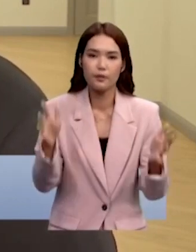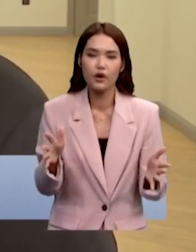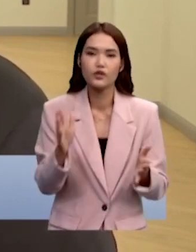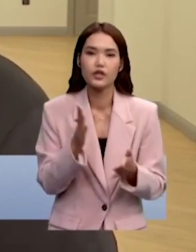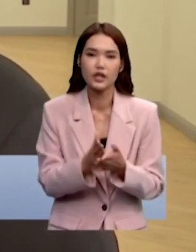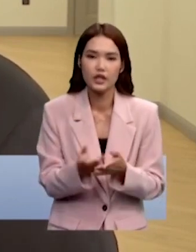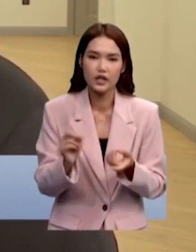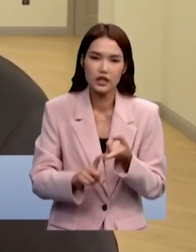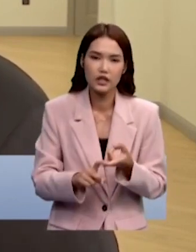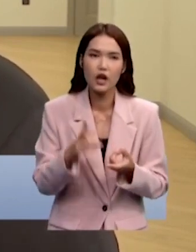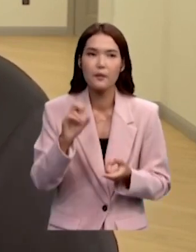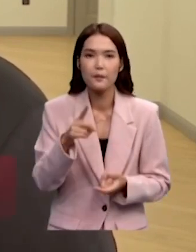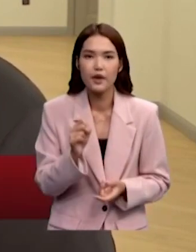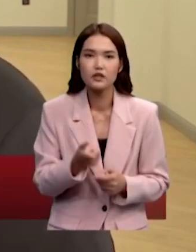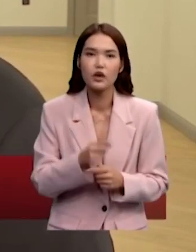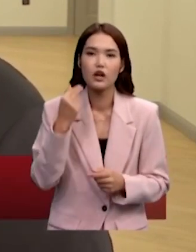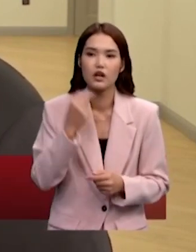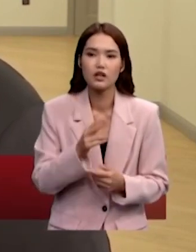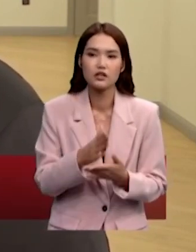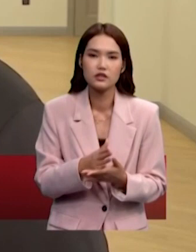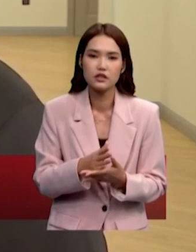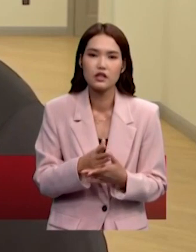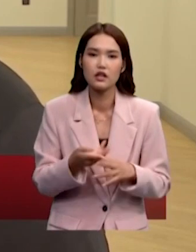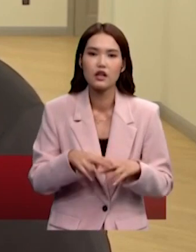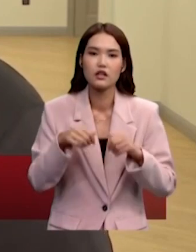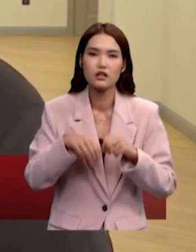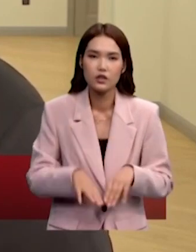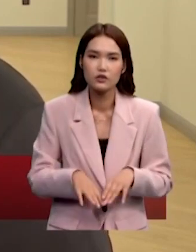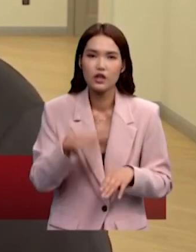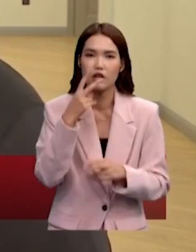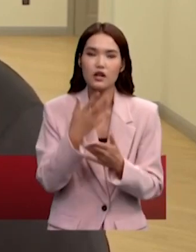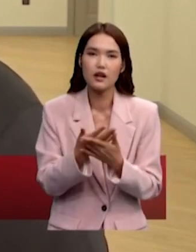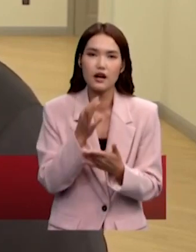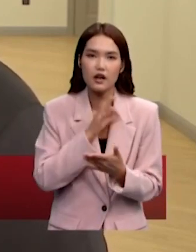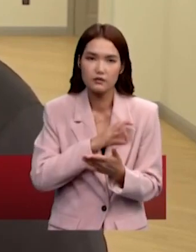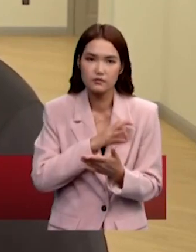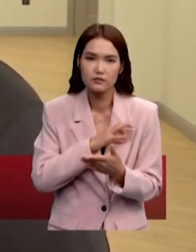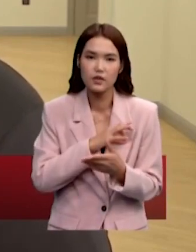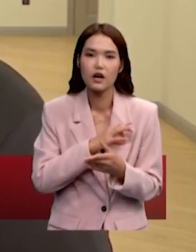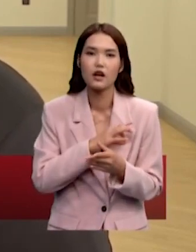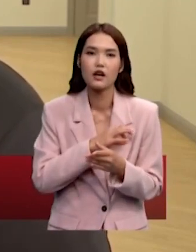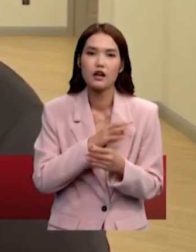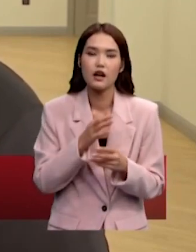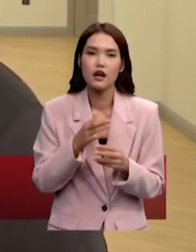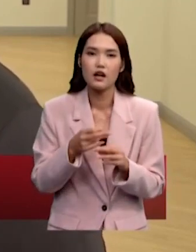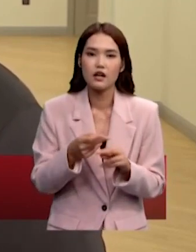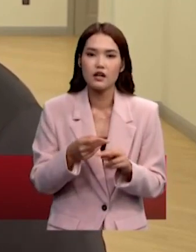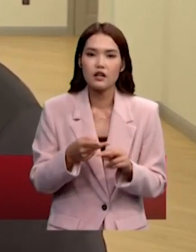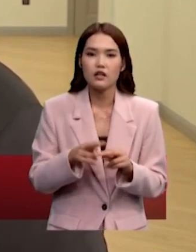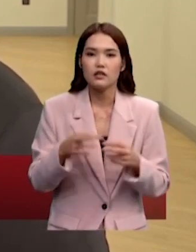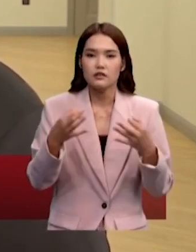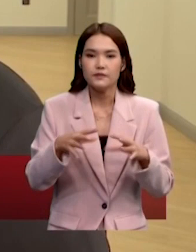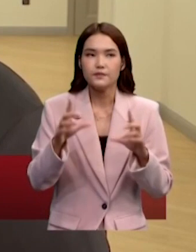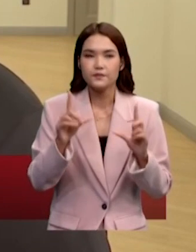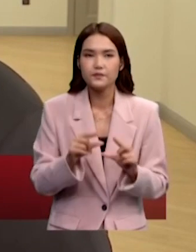у них база очень крепкая по именно изучению клана change это двусторонняя договор международные